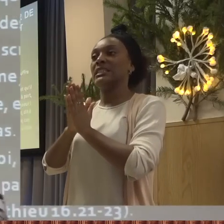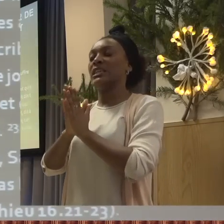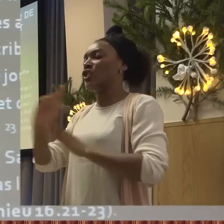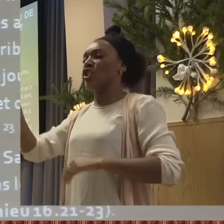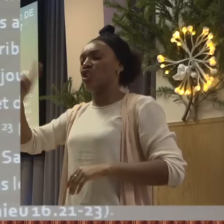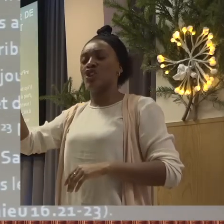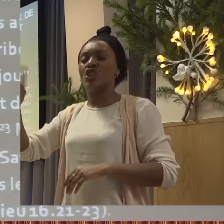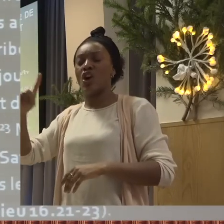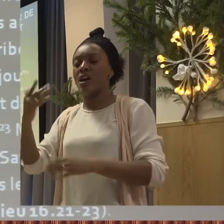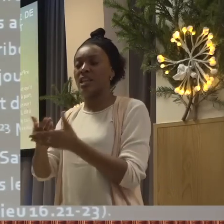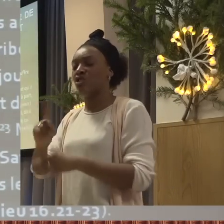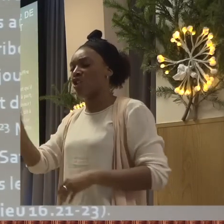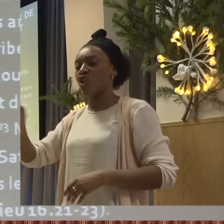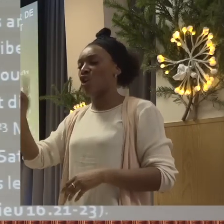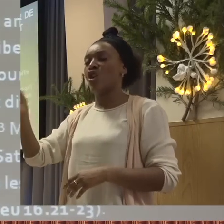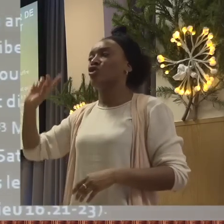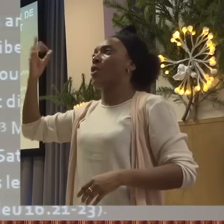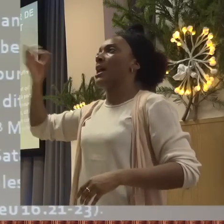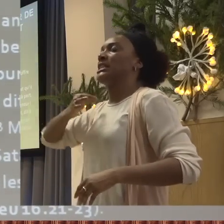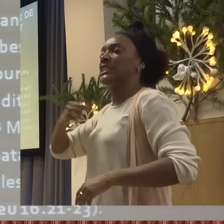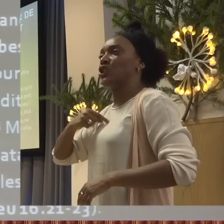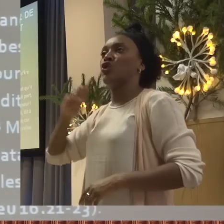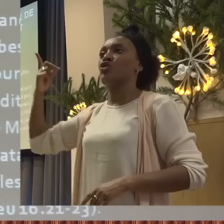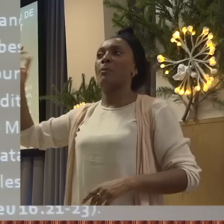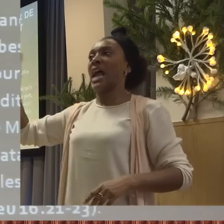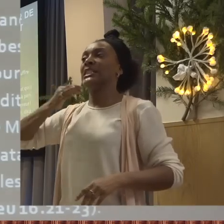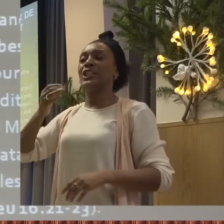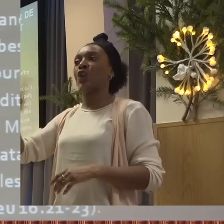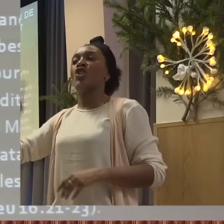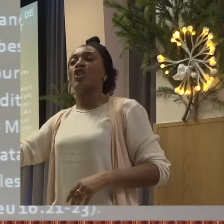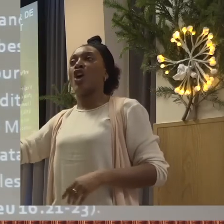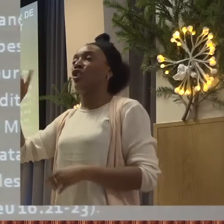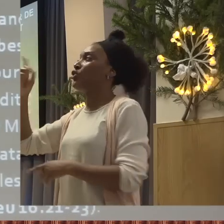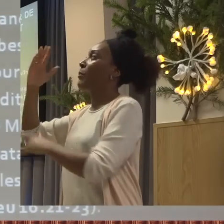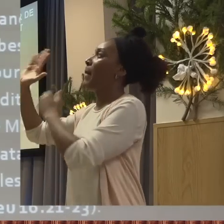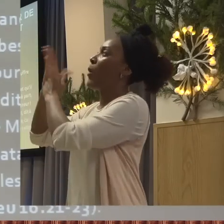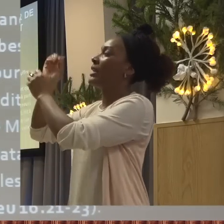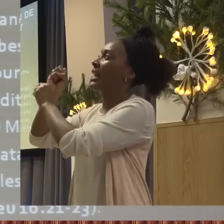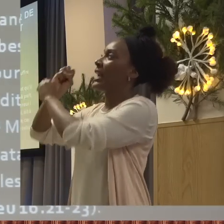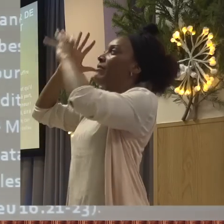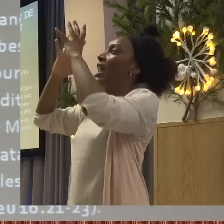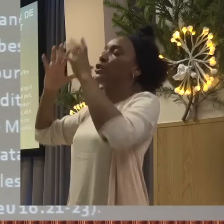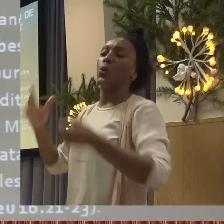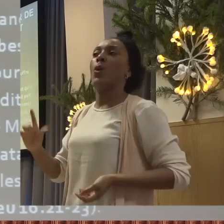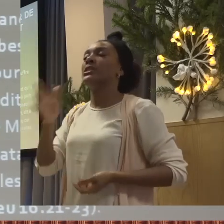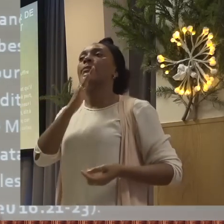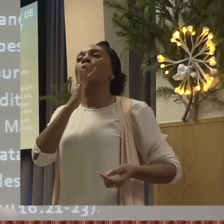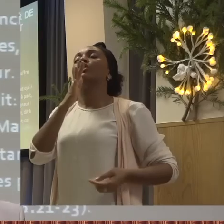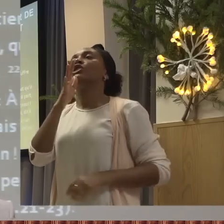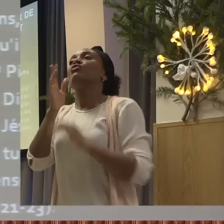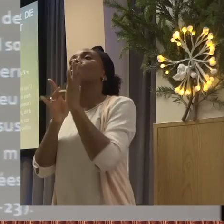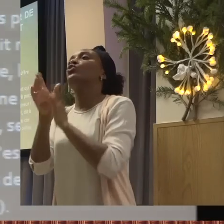va pas se passer comme ça. Moi, le Seigneur m'a dit, j'ai eu une révélation, j'ai vu que ça ne vient pas de